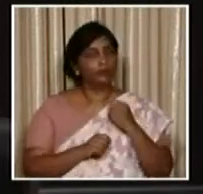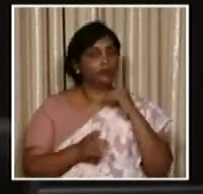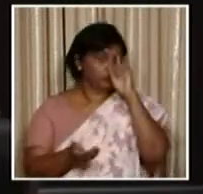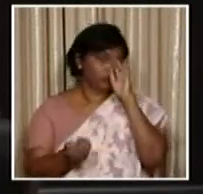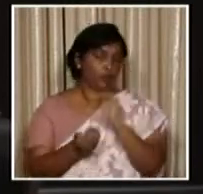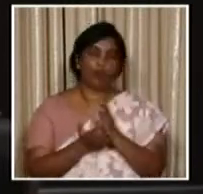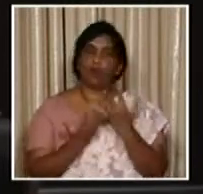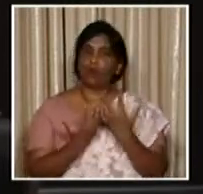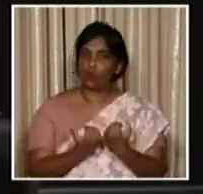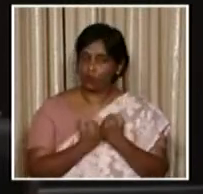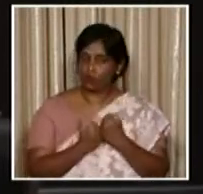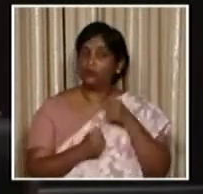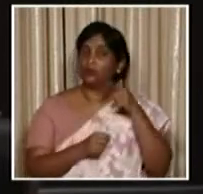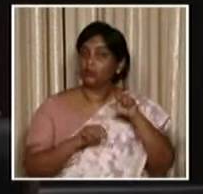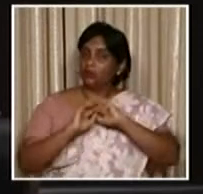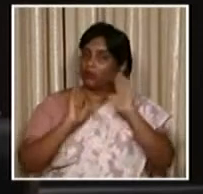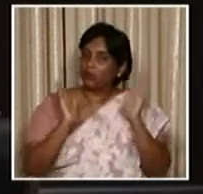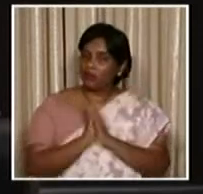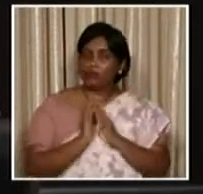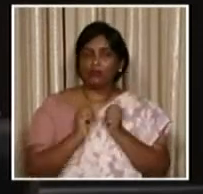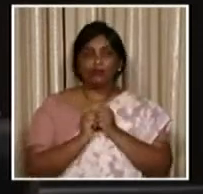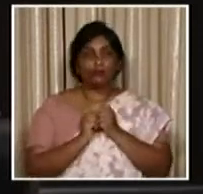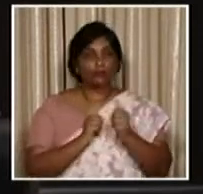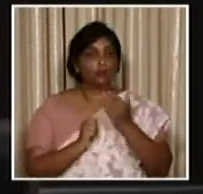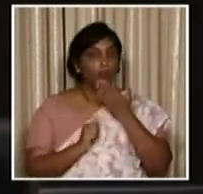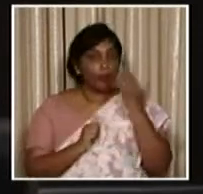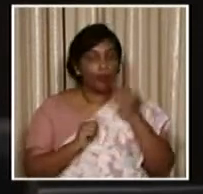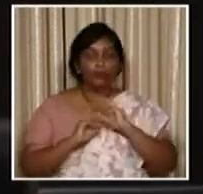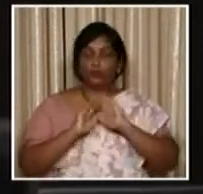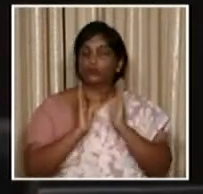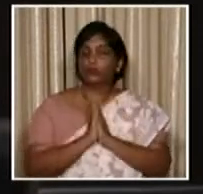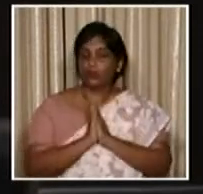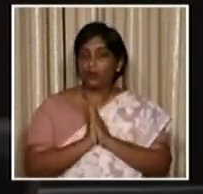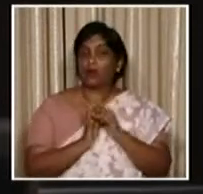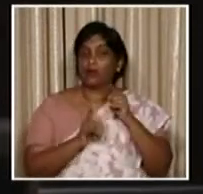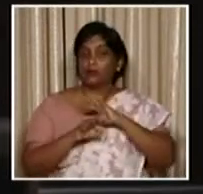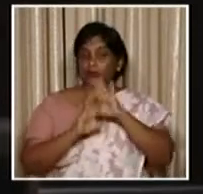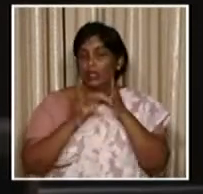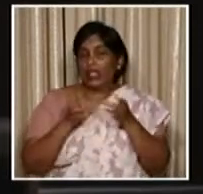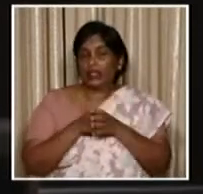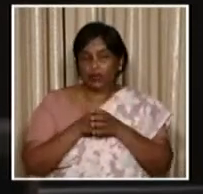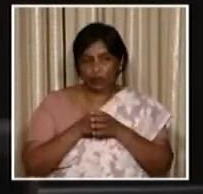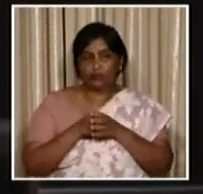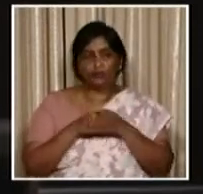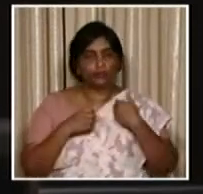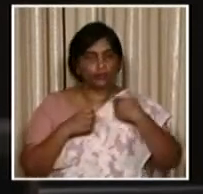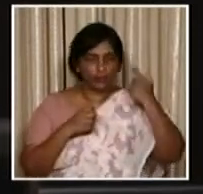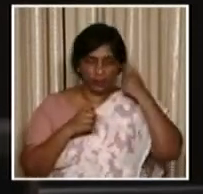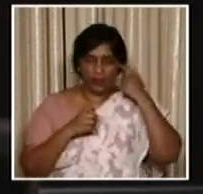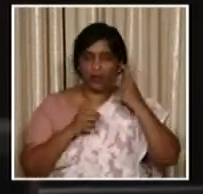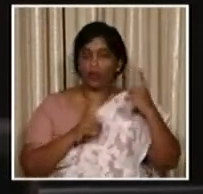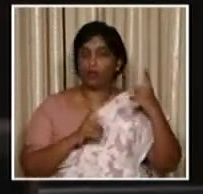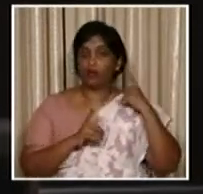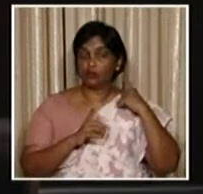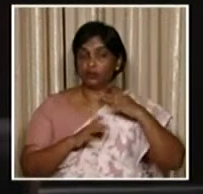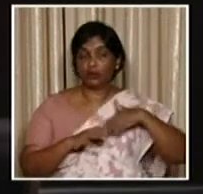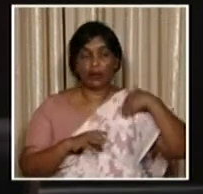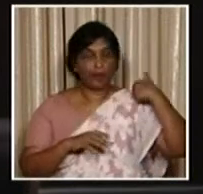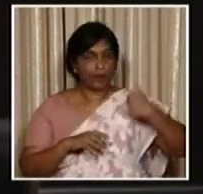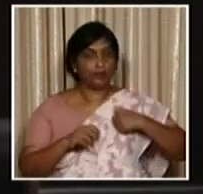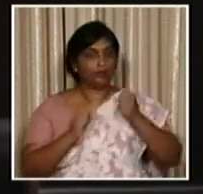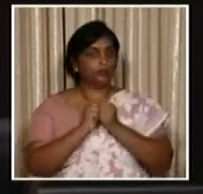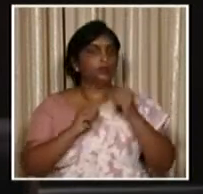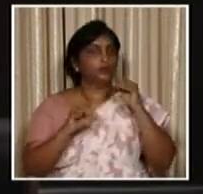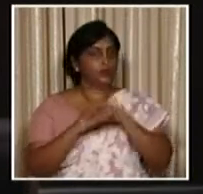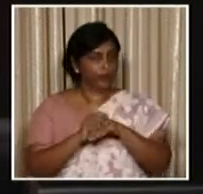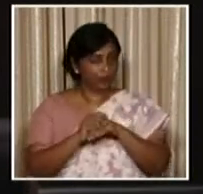ආරක්ෂාවක් අවශ්‍යයි. ඒ සියලු කටයුතු කරන්න පුළුවන් වෙන්නේ ඒකාබද්ධ වුණොත්. අපි දන්නවා යුධ හමුදාපතිවරයෙක් විදියට